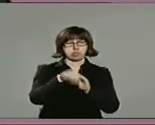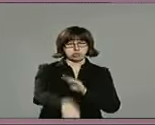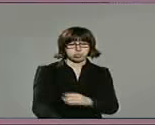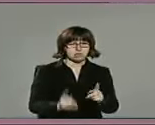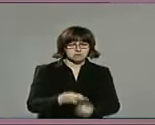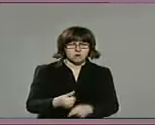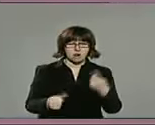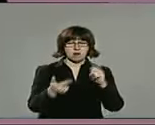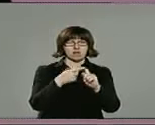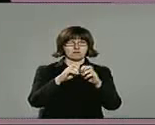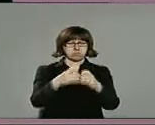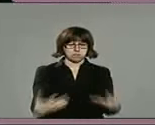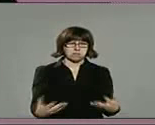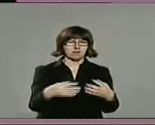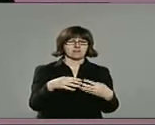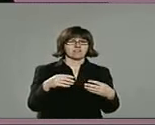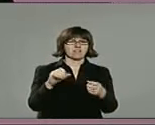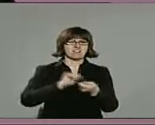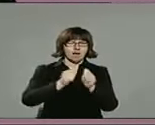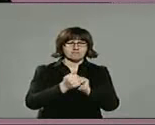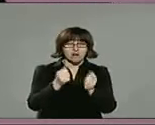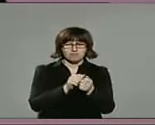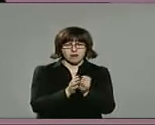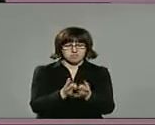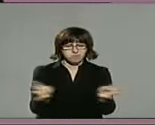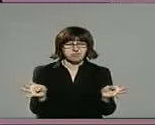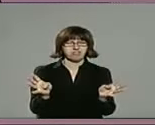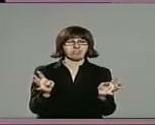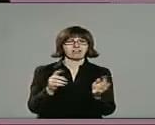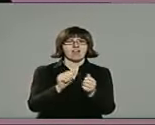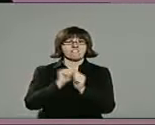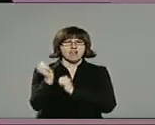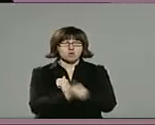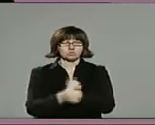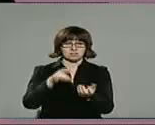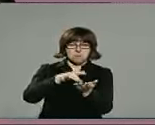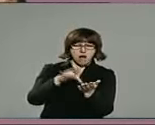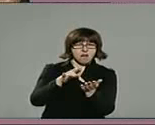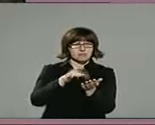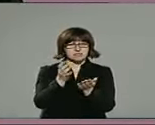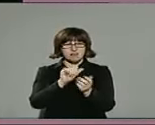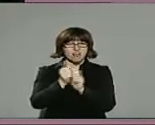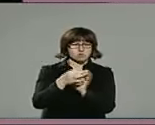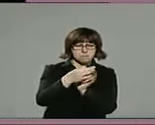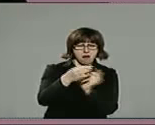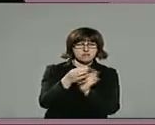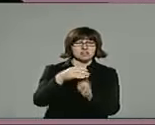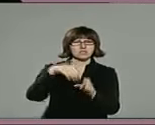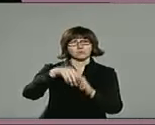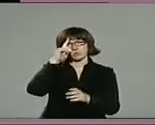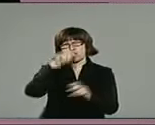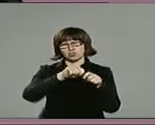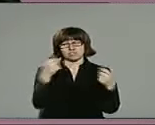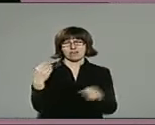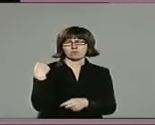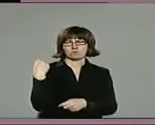Niedergang, den Zerfall in Flügelkämpfe, den Verlust von Maß und Mitte. Die Süddeutsche Zeitung prophezeite uns